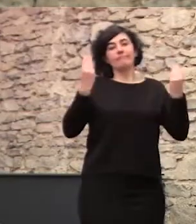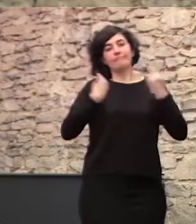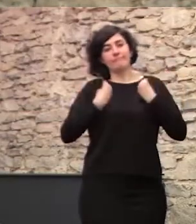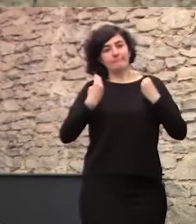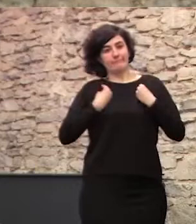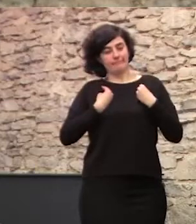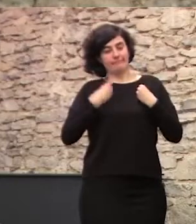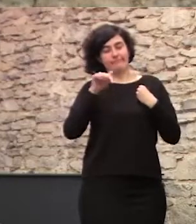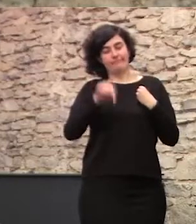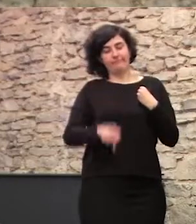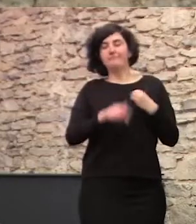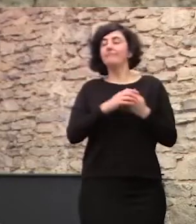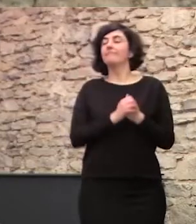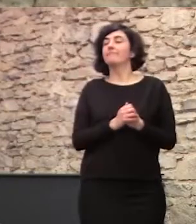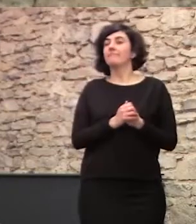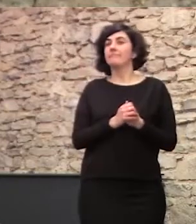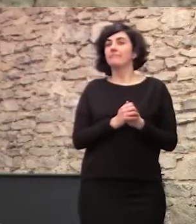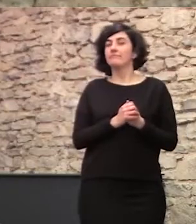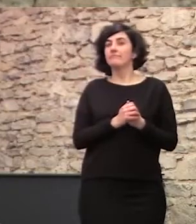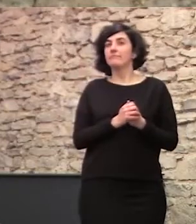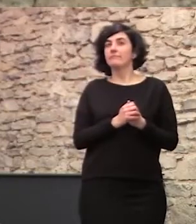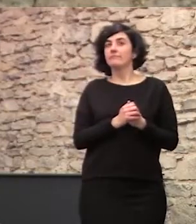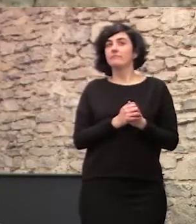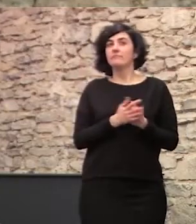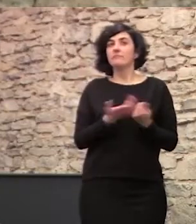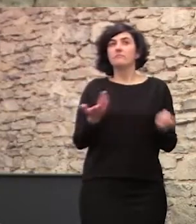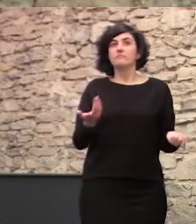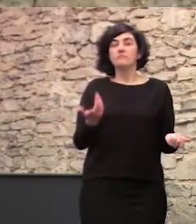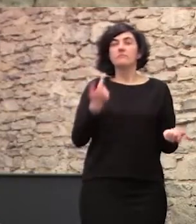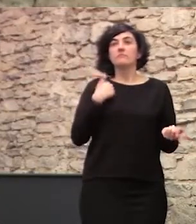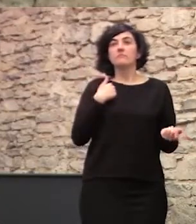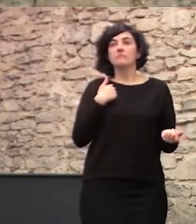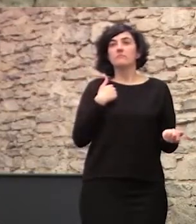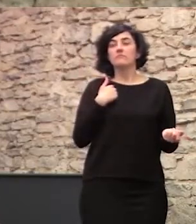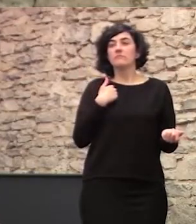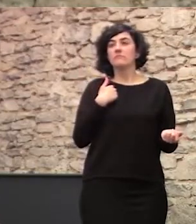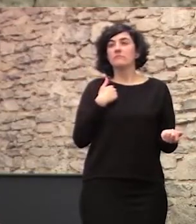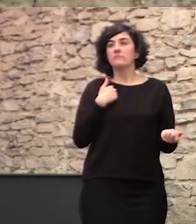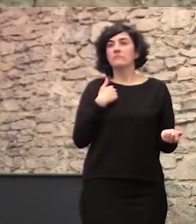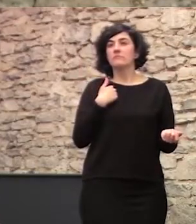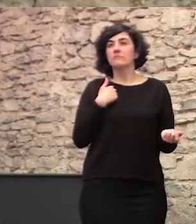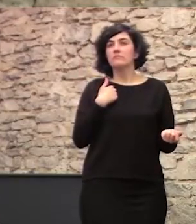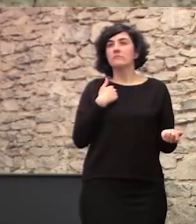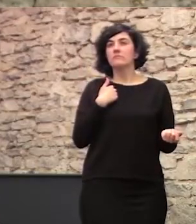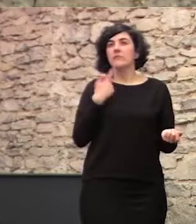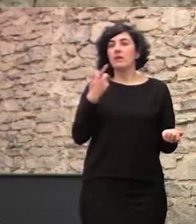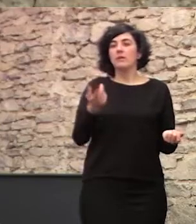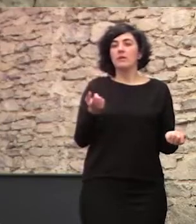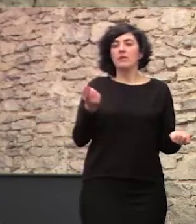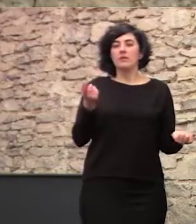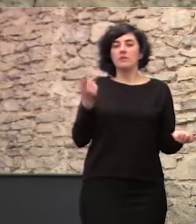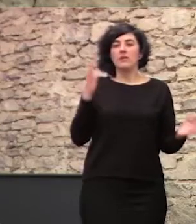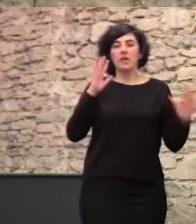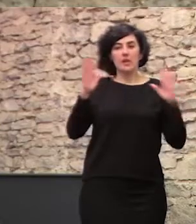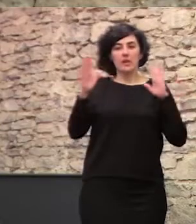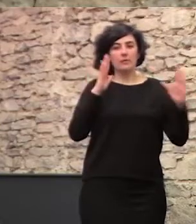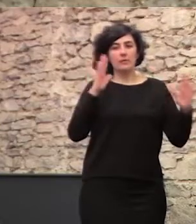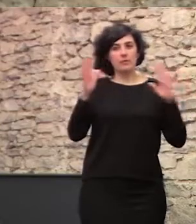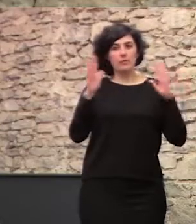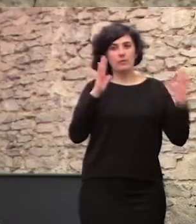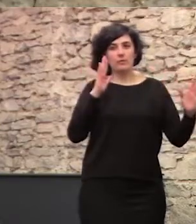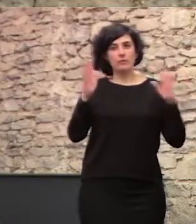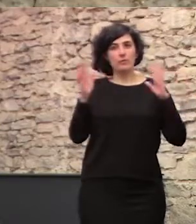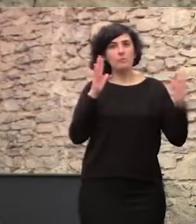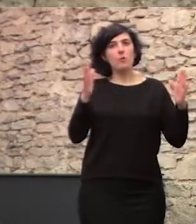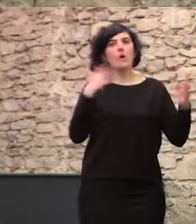Inguruan. Bai. Zerbait komentatuko iguzu gara jo erretaz zuretzat zera dizego